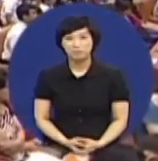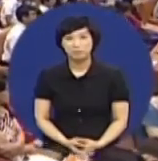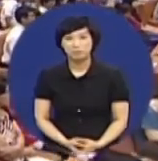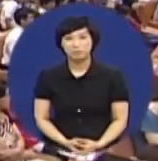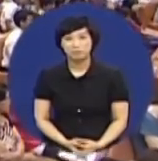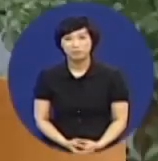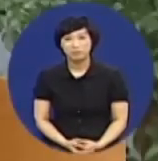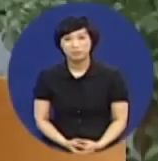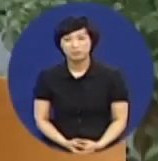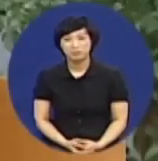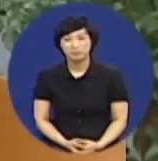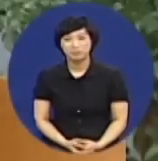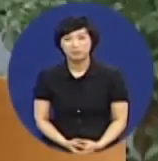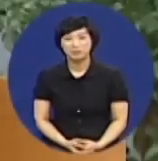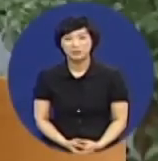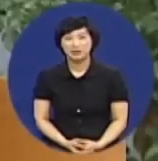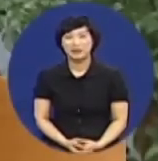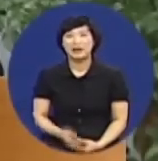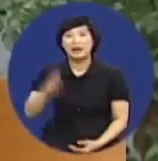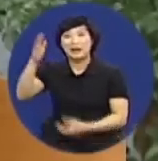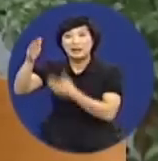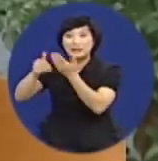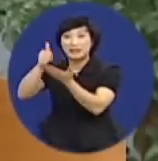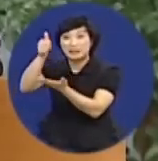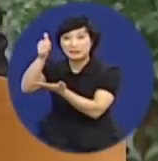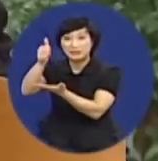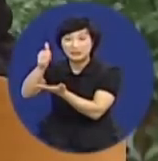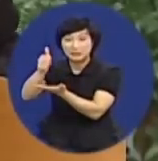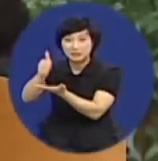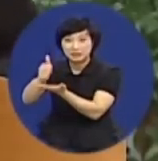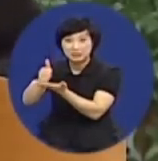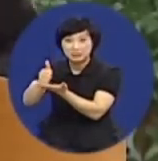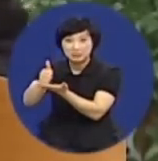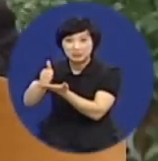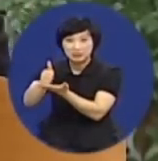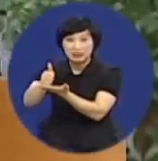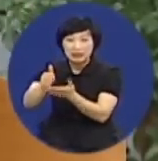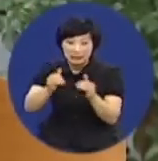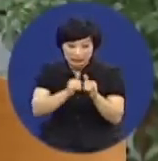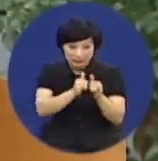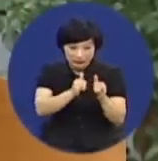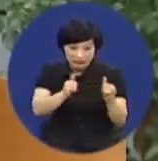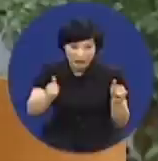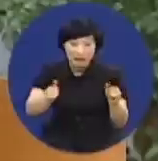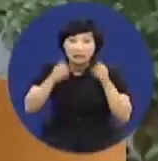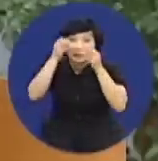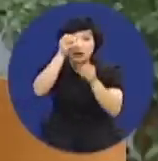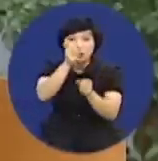神様は